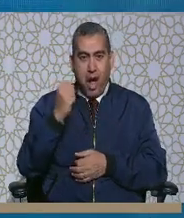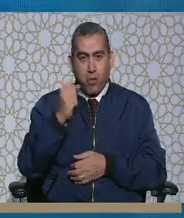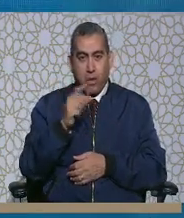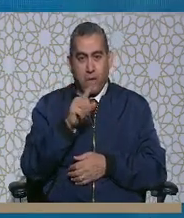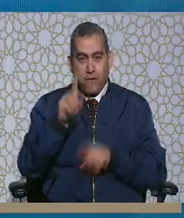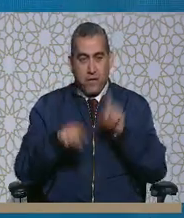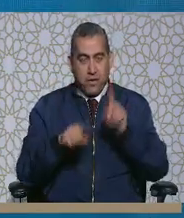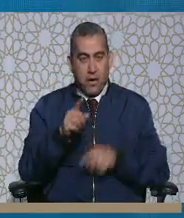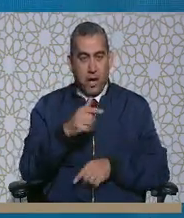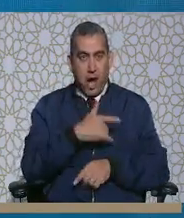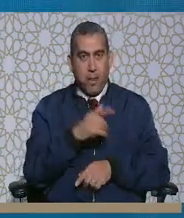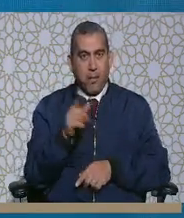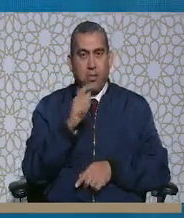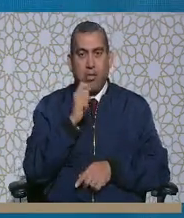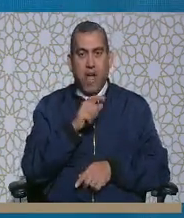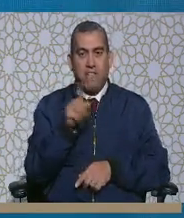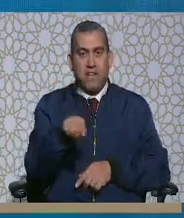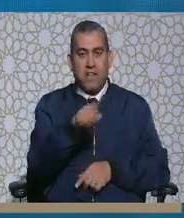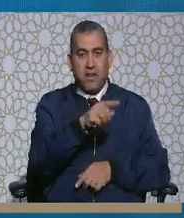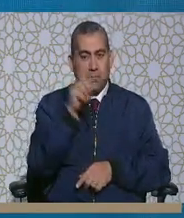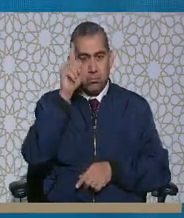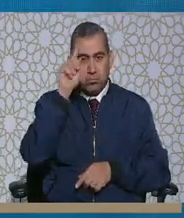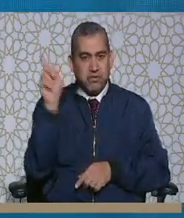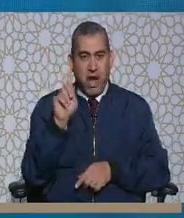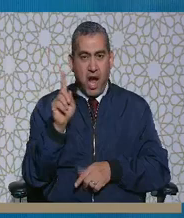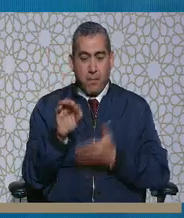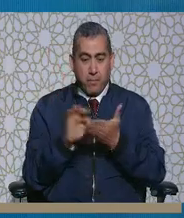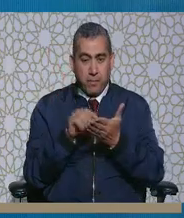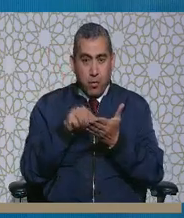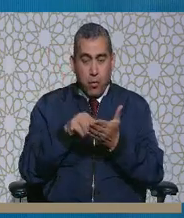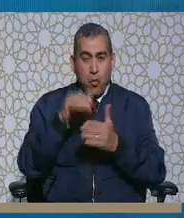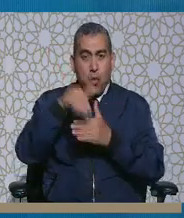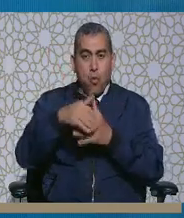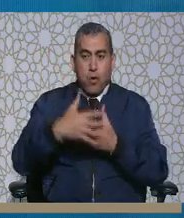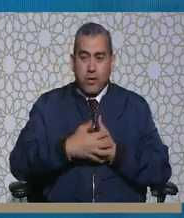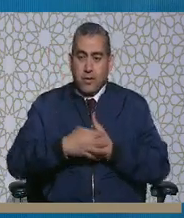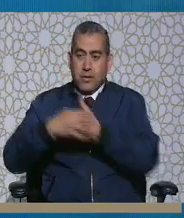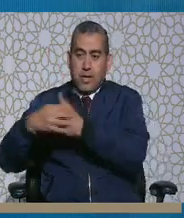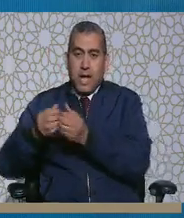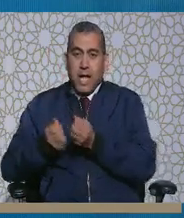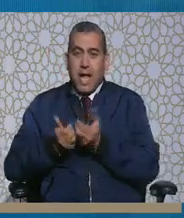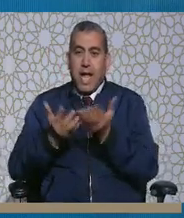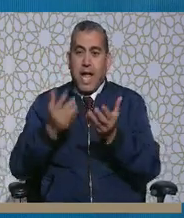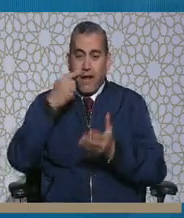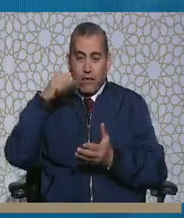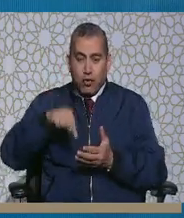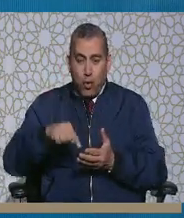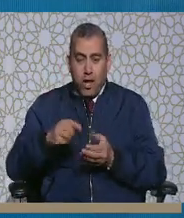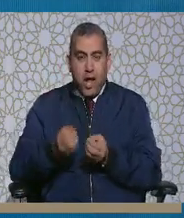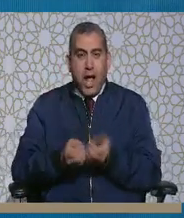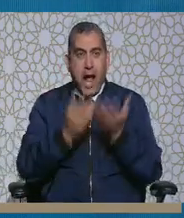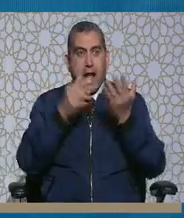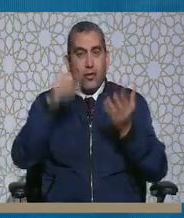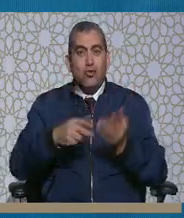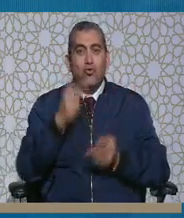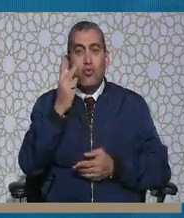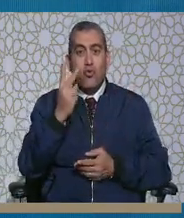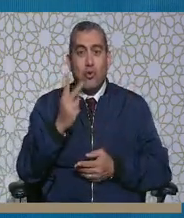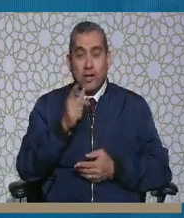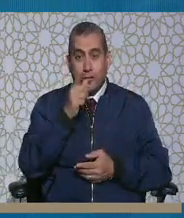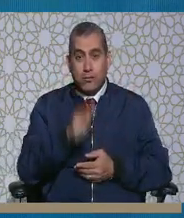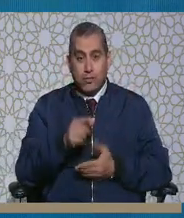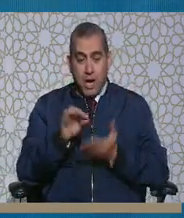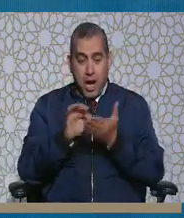والقدر فان احنا مش فاهمين ان القضاء والقدر بياخدو الى الخير في الدنيا والاخره فانا بسمي القدر